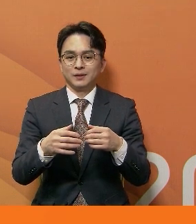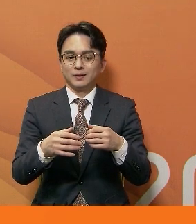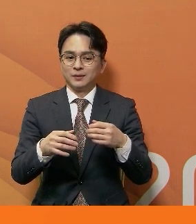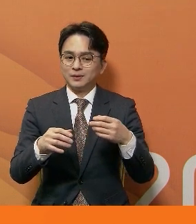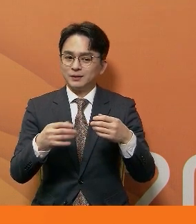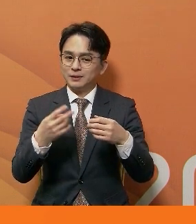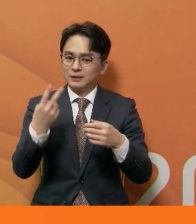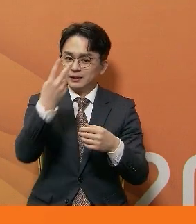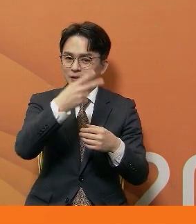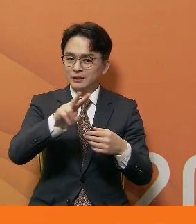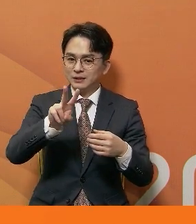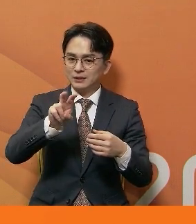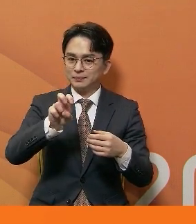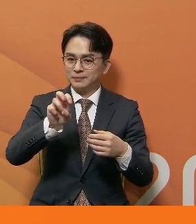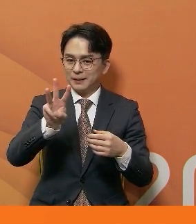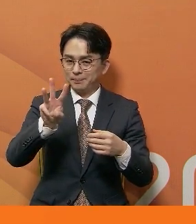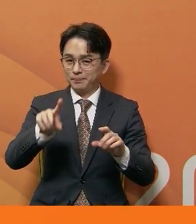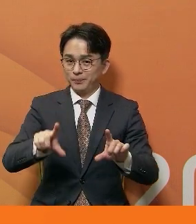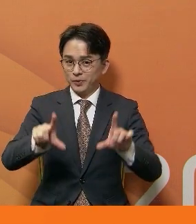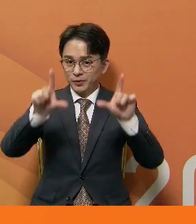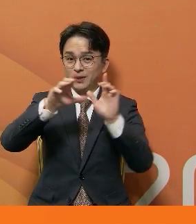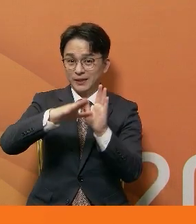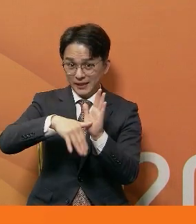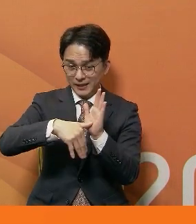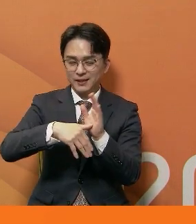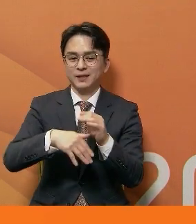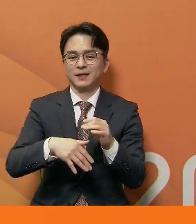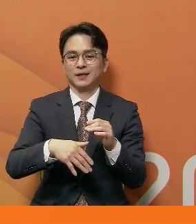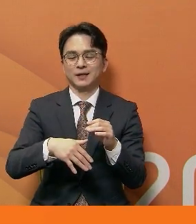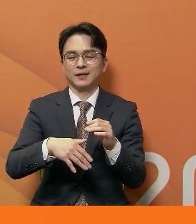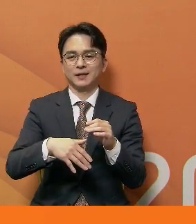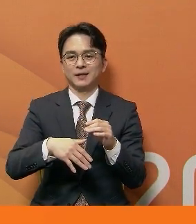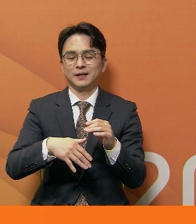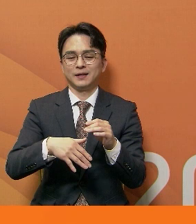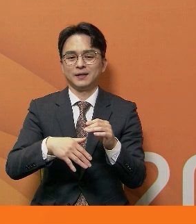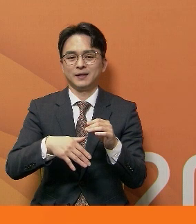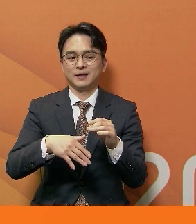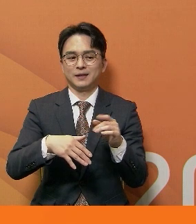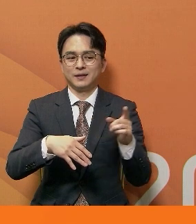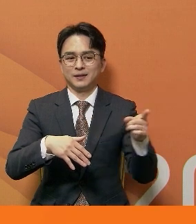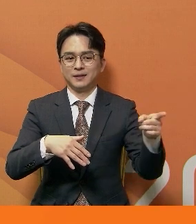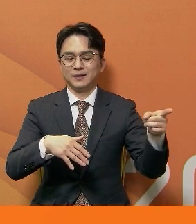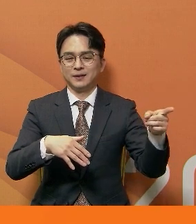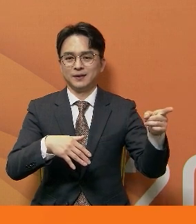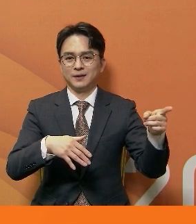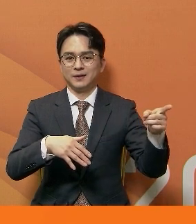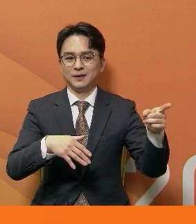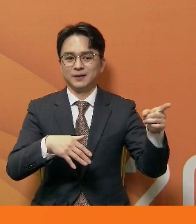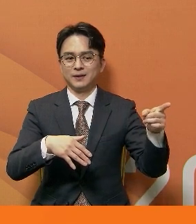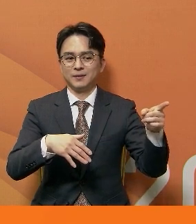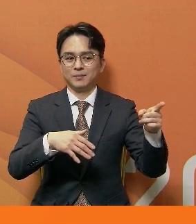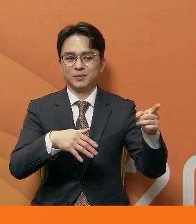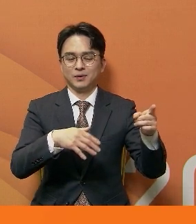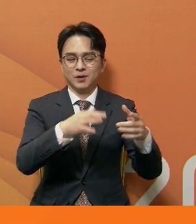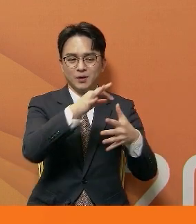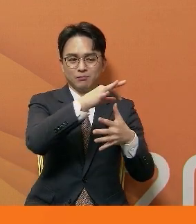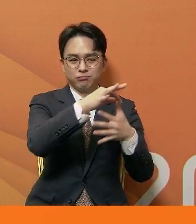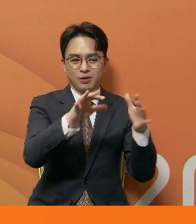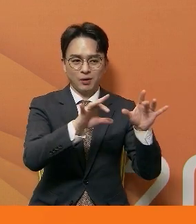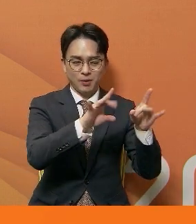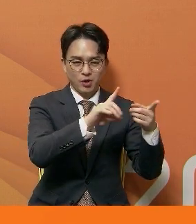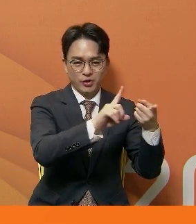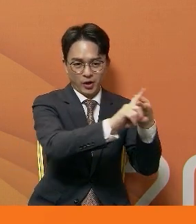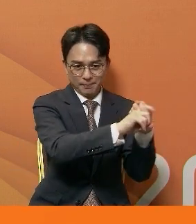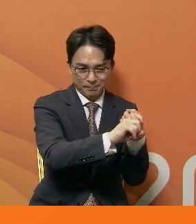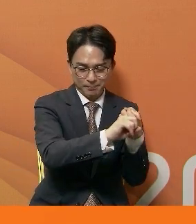23년에는 그러한 사업들을 뭐 주관으로 묶는다든지 아니면 좀 프로그램별 경계해서